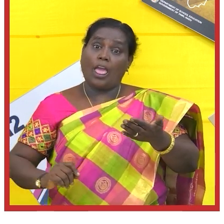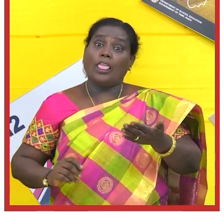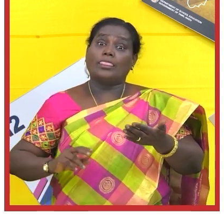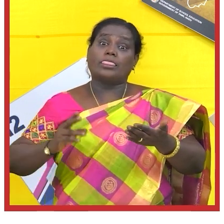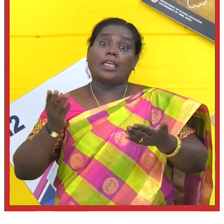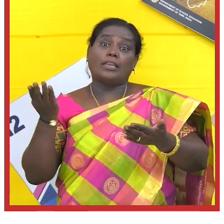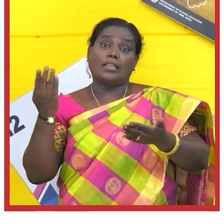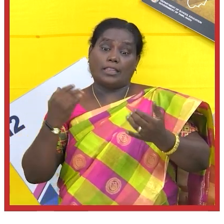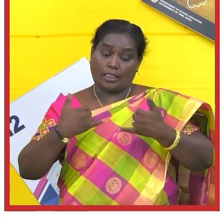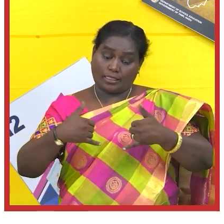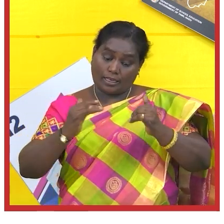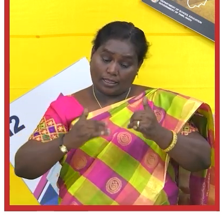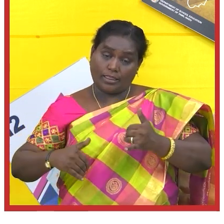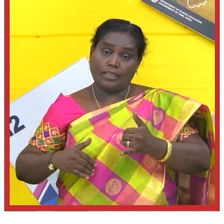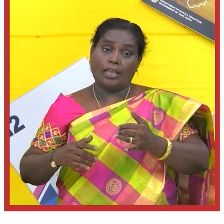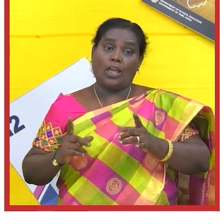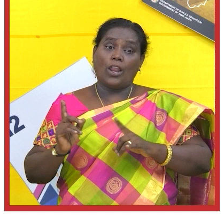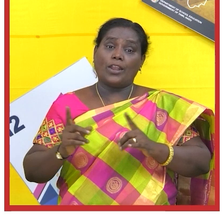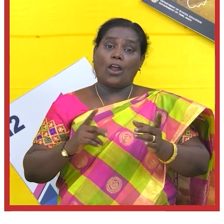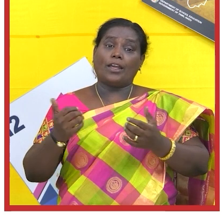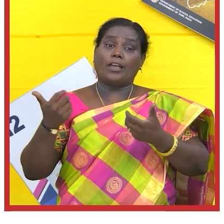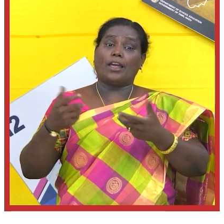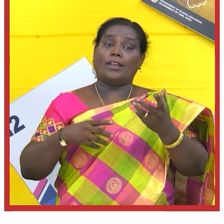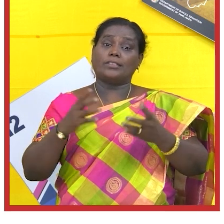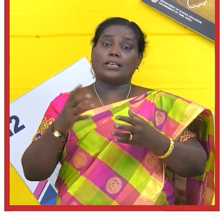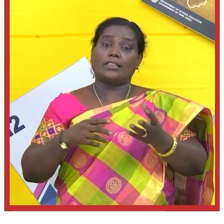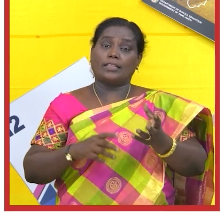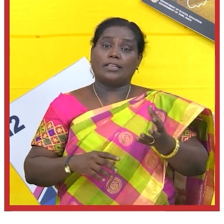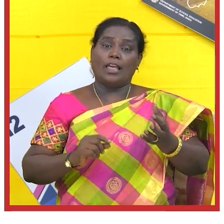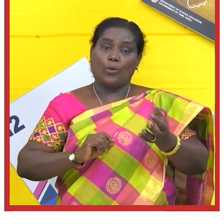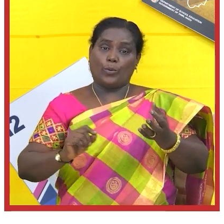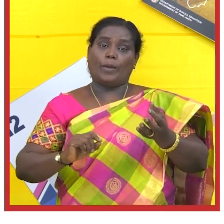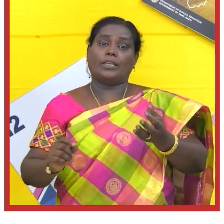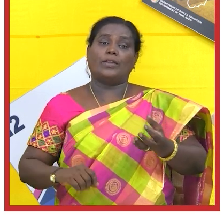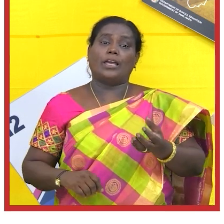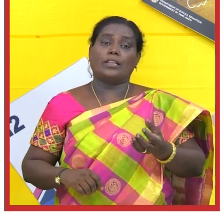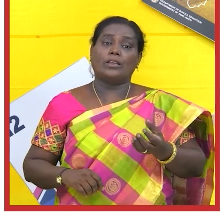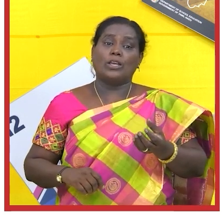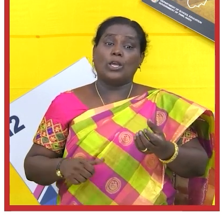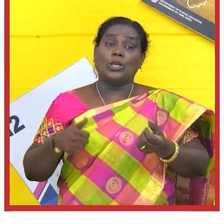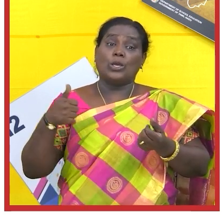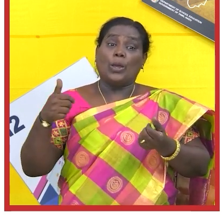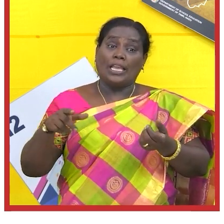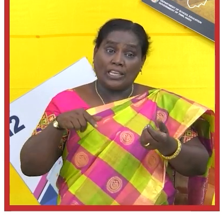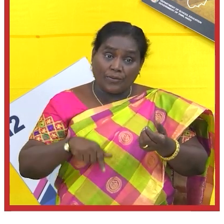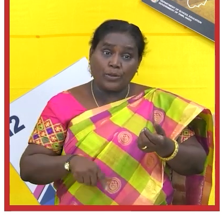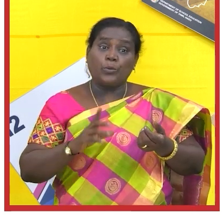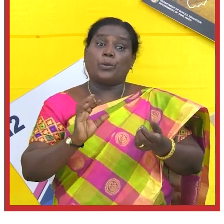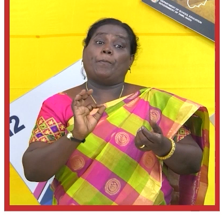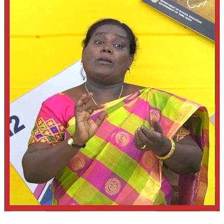சங்கத்தை நிறுவிய 30 பெயர்களில் இவரும் ஒருவர். அதாவது நீதிக்கட்சியினுடைய தோற்றத்திலே இவருக்கும் ஒரு பங்கு